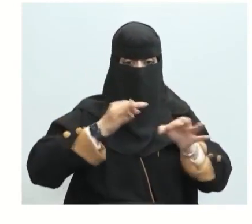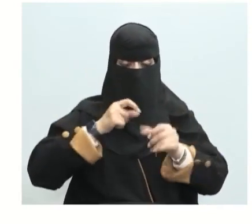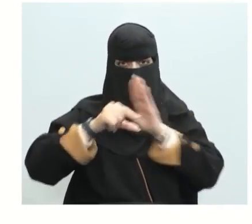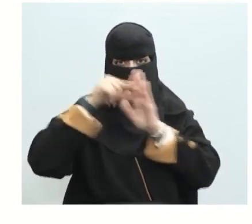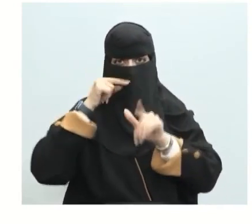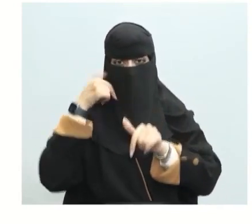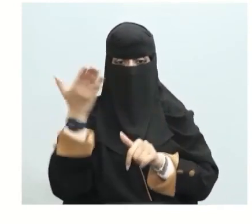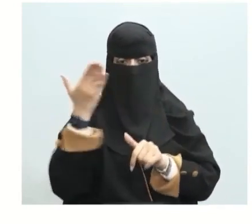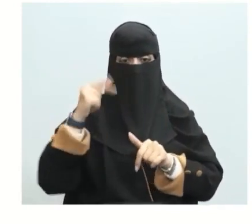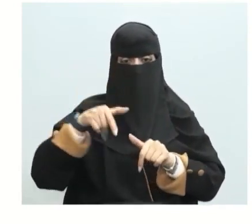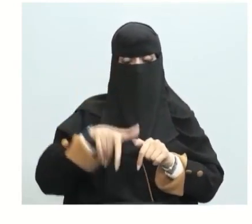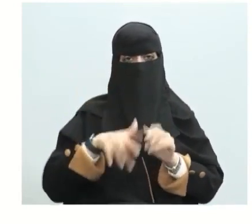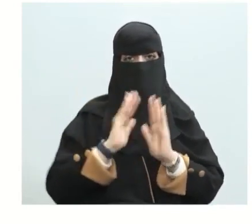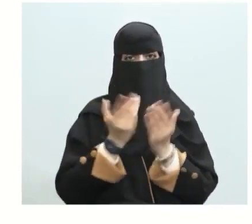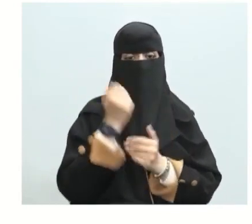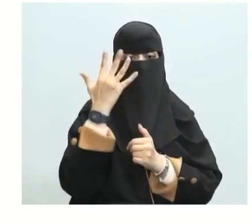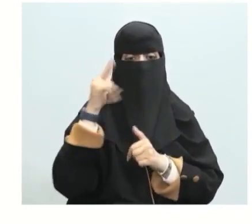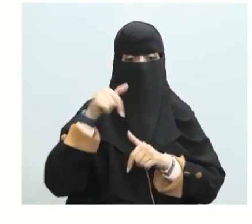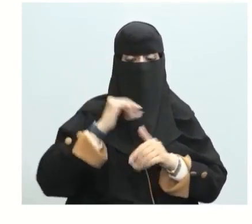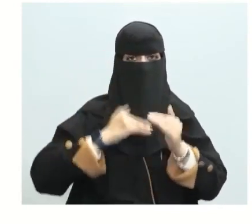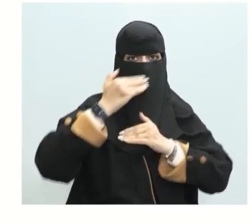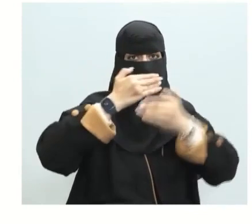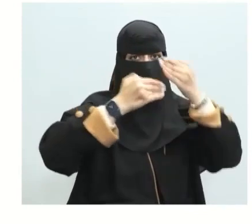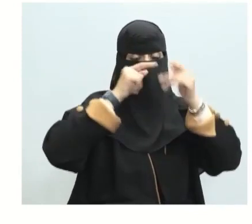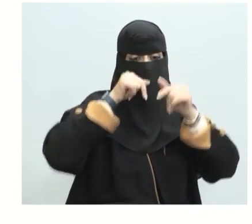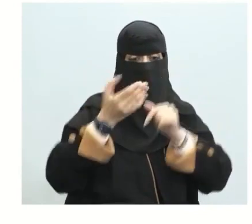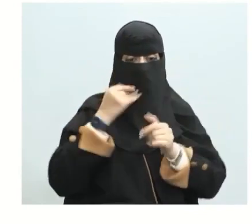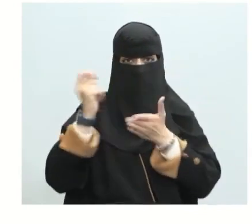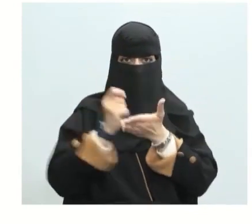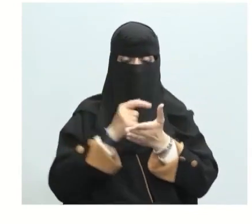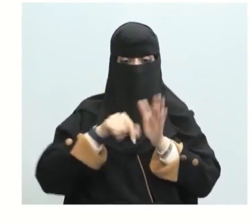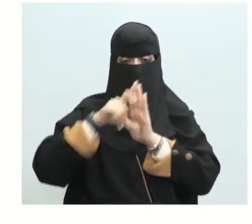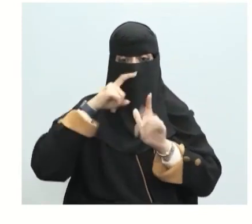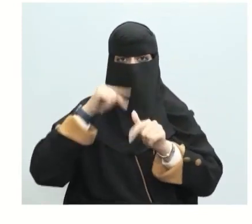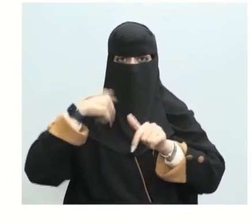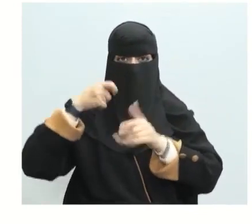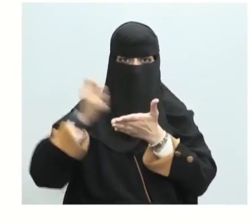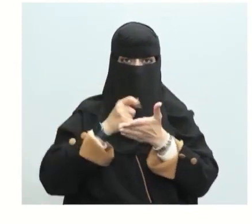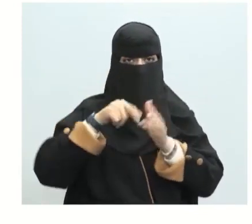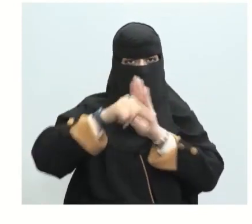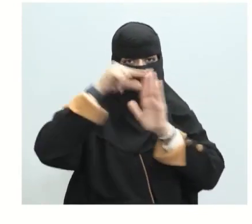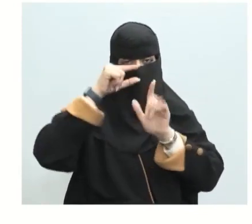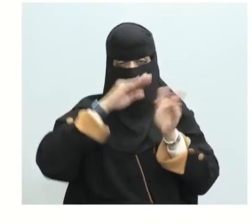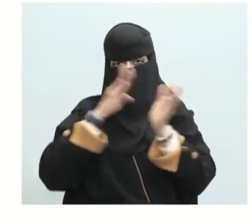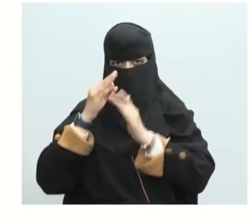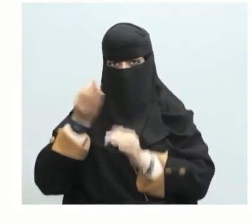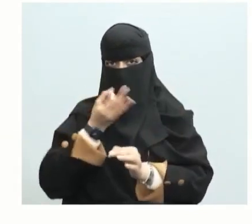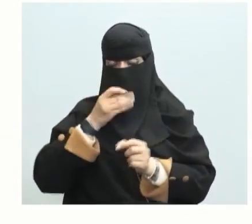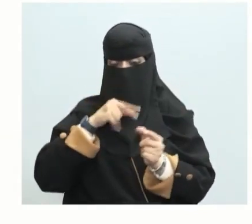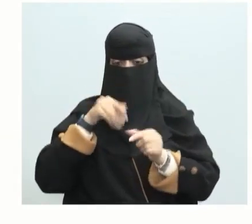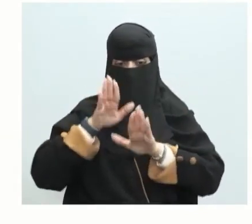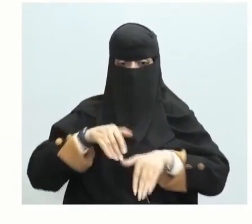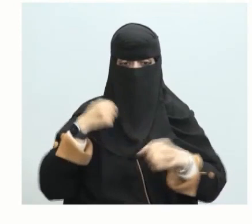وايضا والان عليك ان تخطط لبء مقدمته دون مقترحات ثم قال يقترح زملائك تذكر الموضوع الذي تحدثنا عنه في هذا